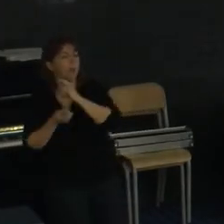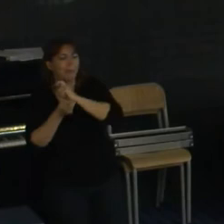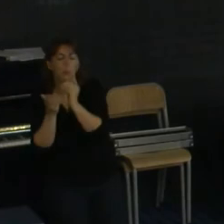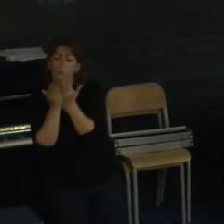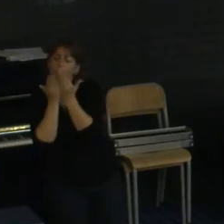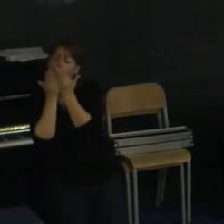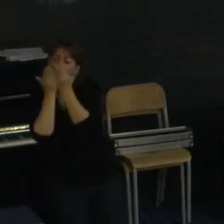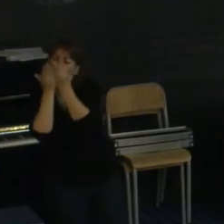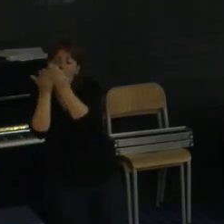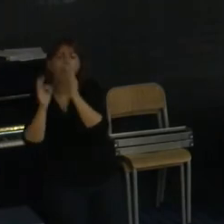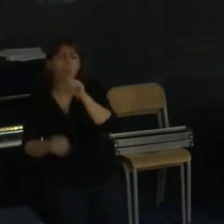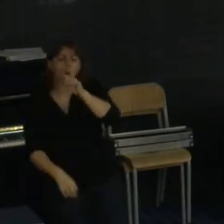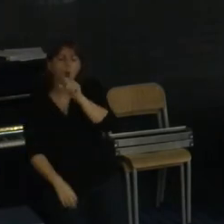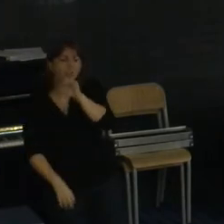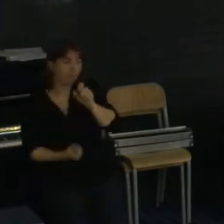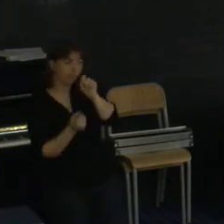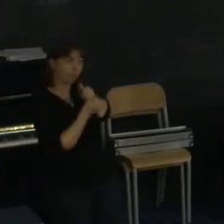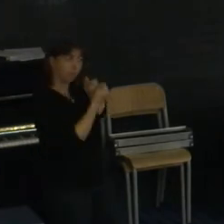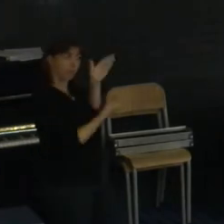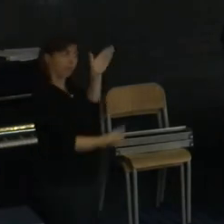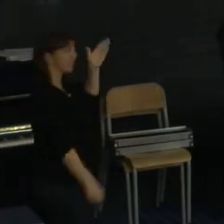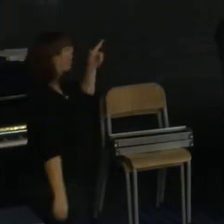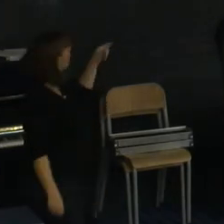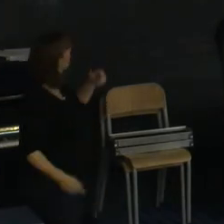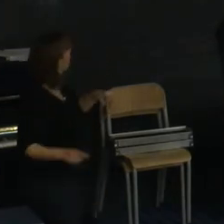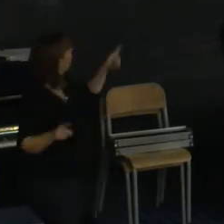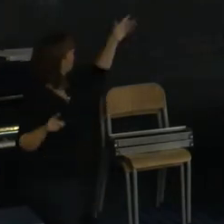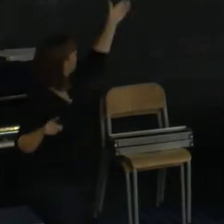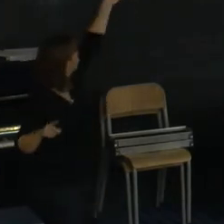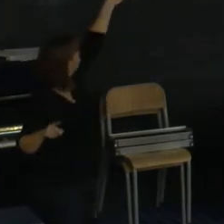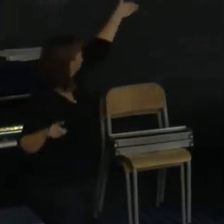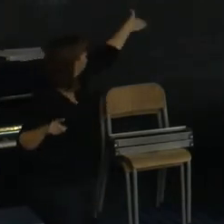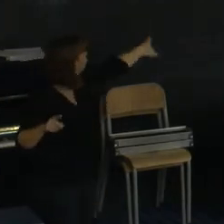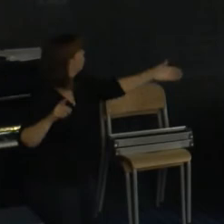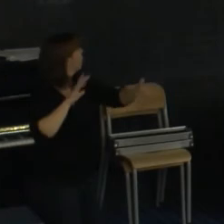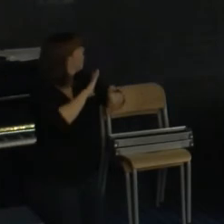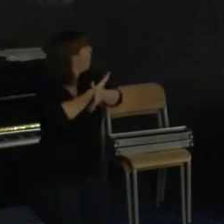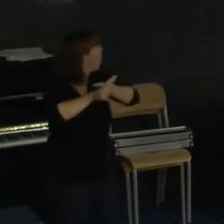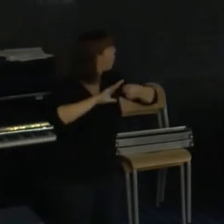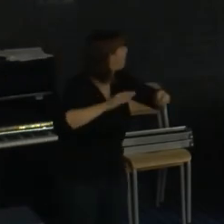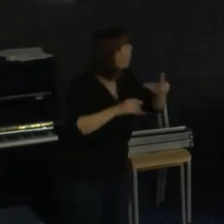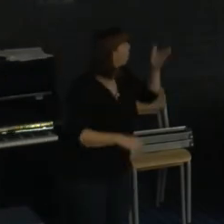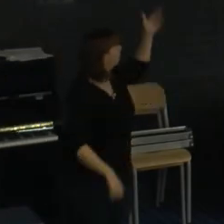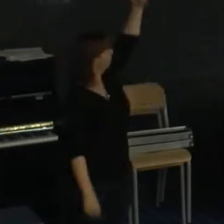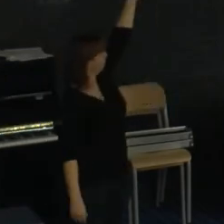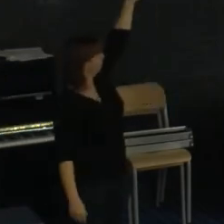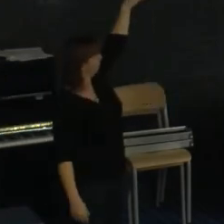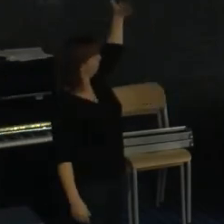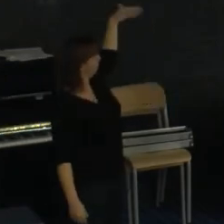fait, qu'on suit le petit exemple qui est là. Donc, je fais mon logging, je l'importe, ensuite, je fais basic config, logging, level égale logging